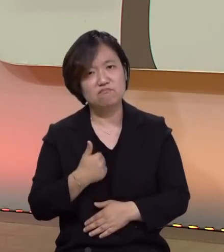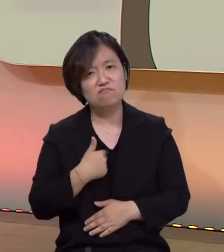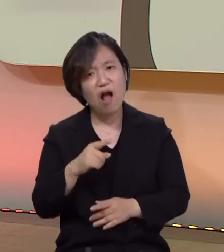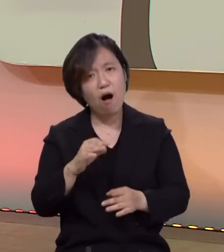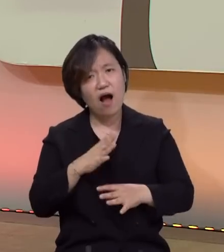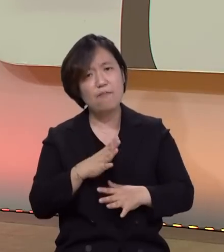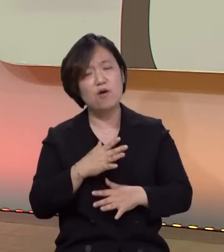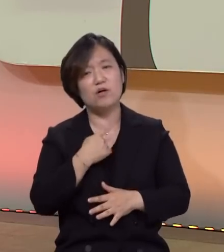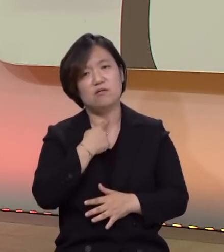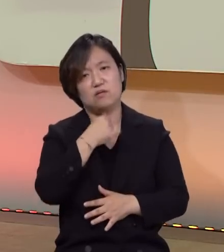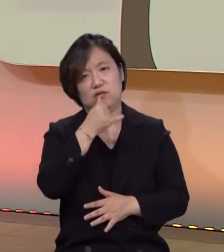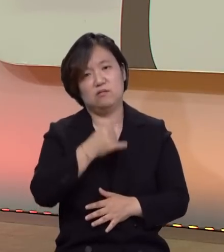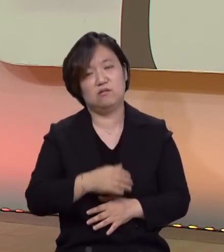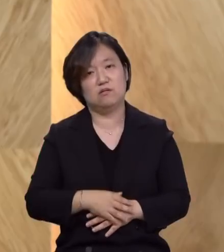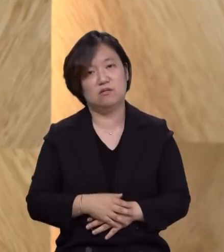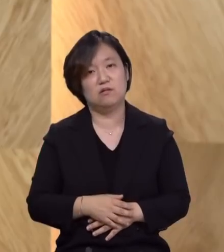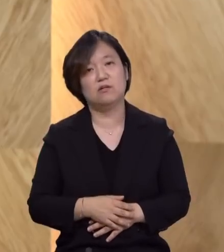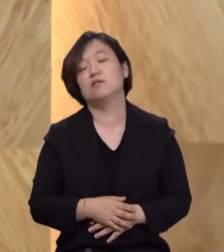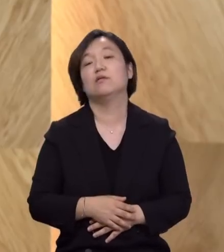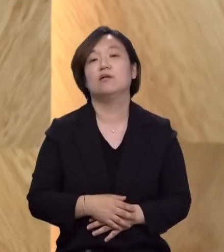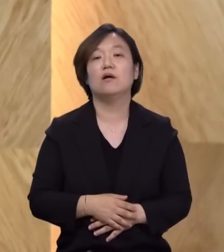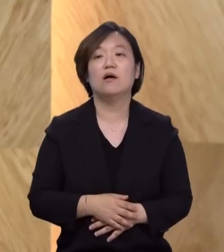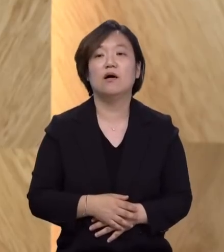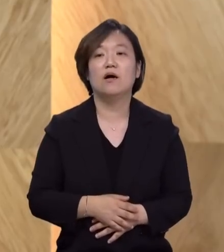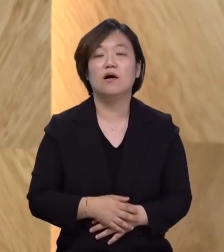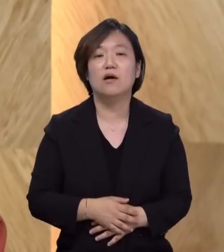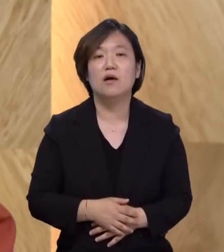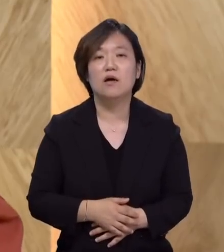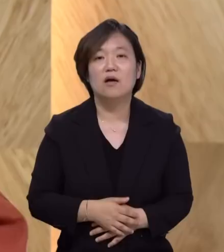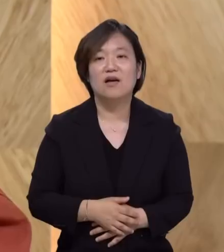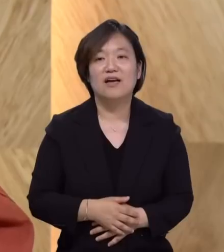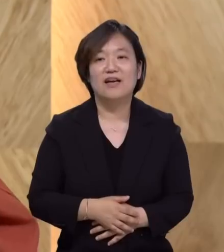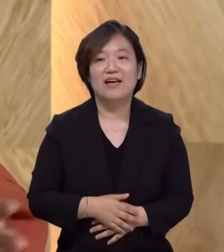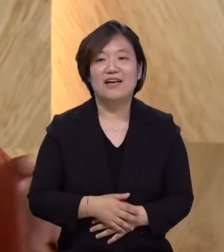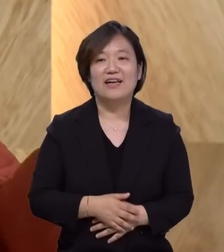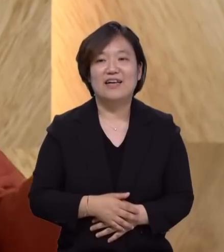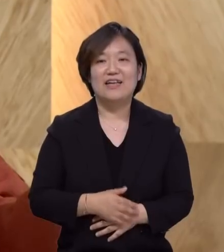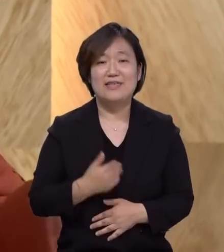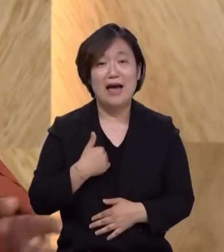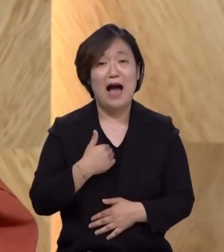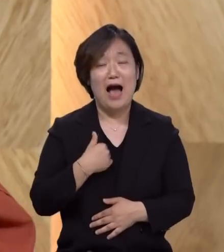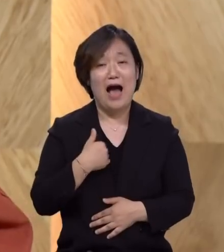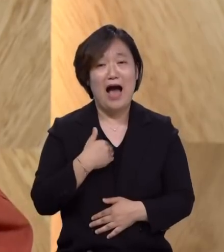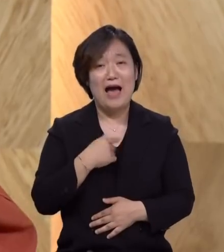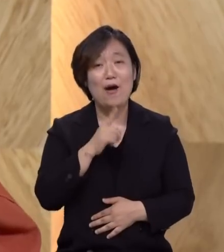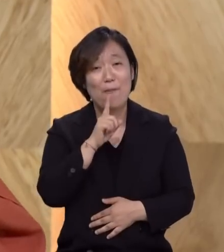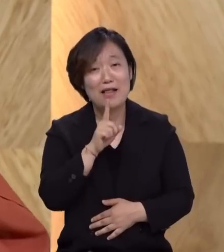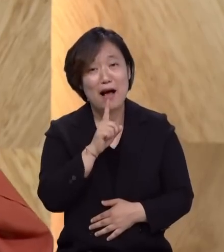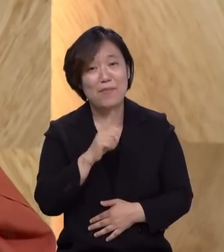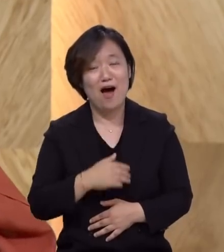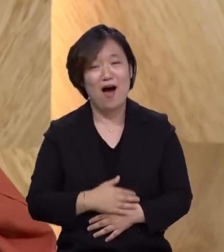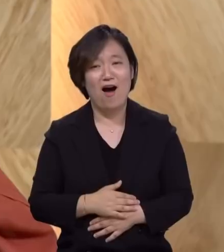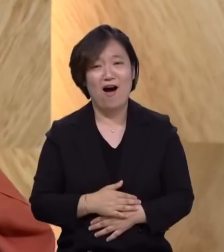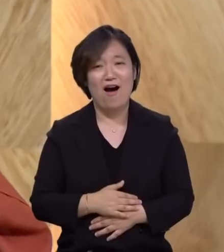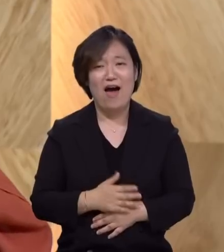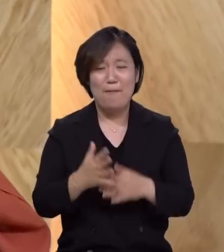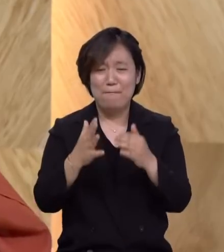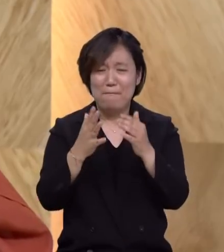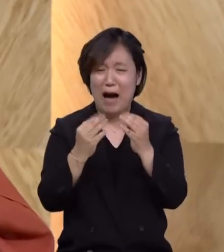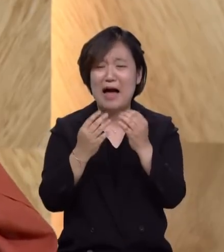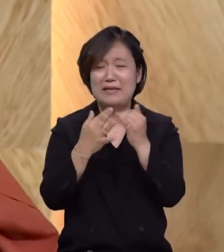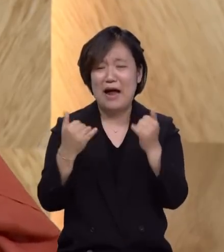깜짝 놀란 적이 있었습니다 근데 제가 이런 얘기를 하면 많은 분들이 스님